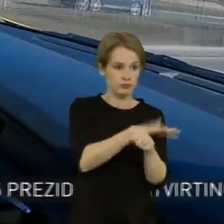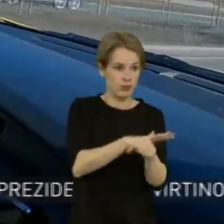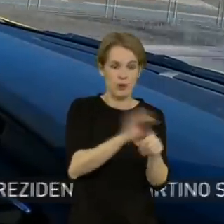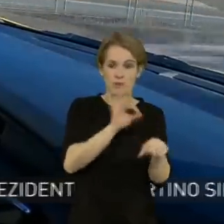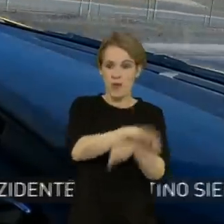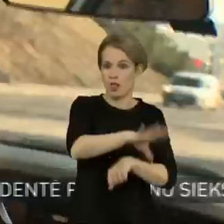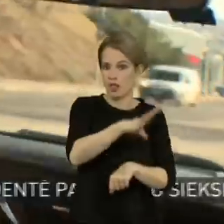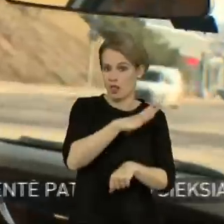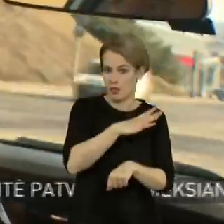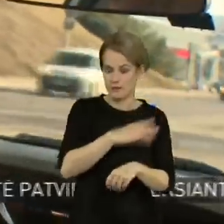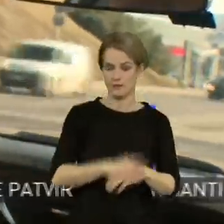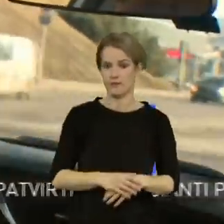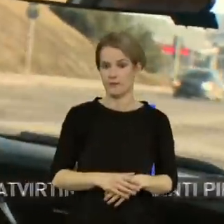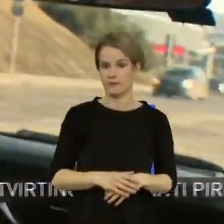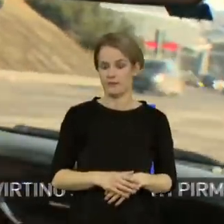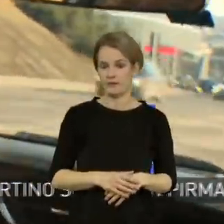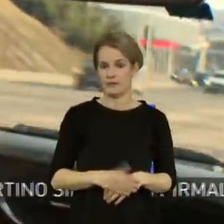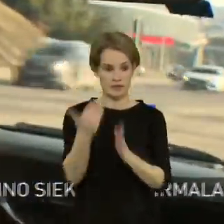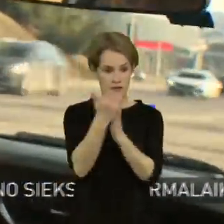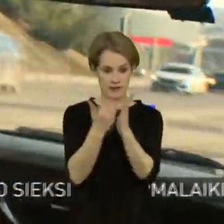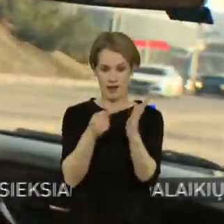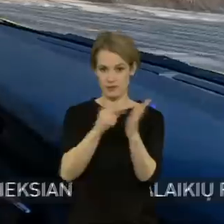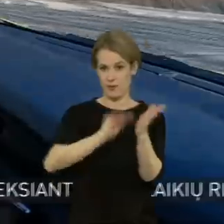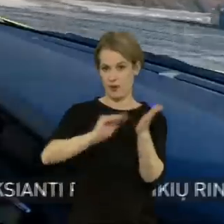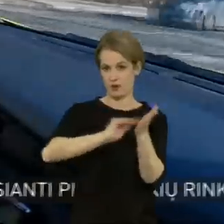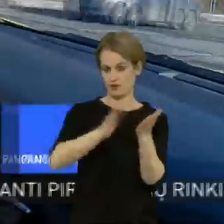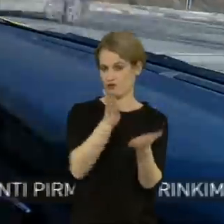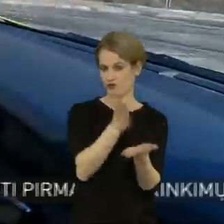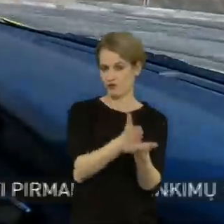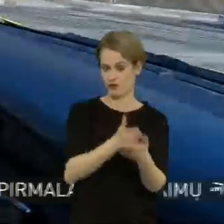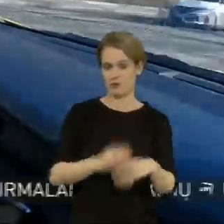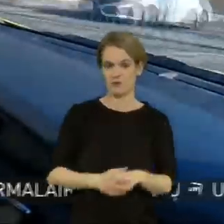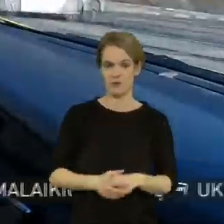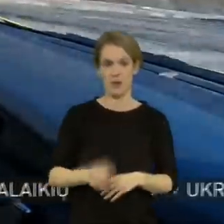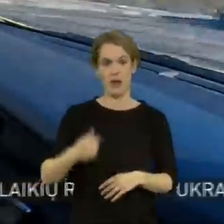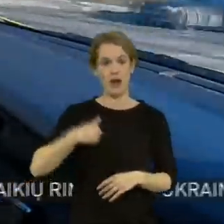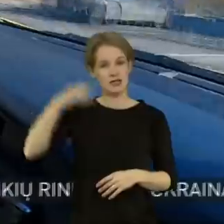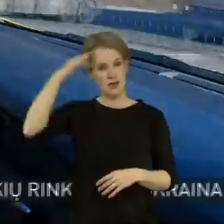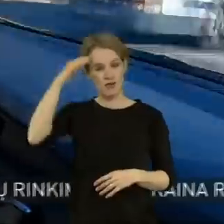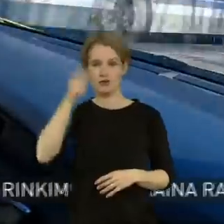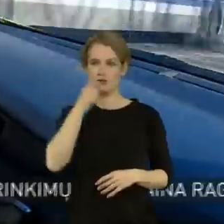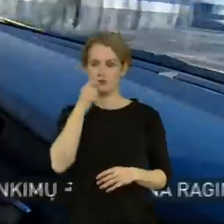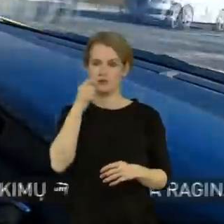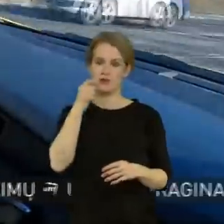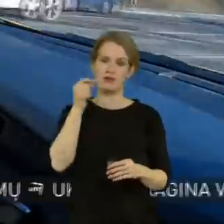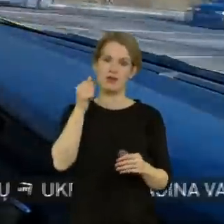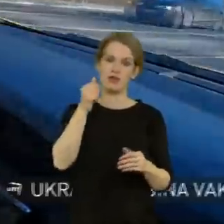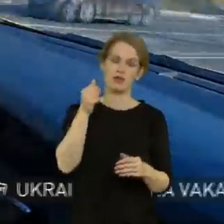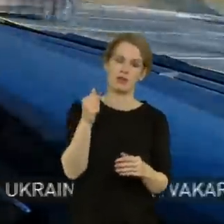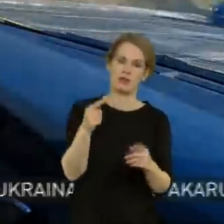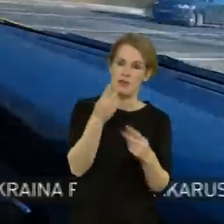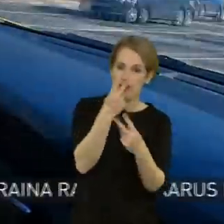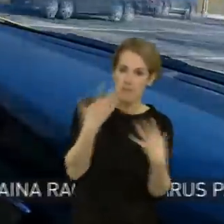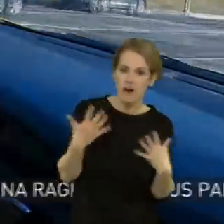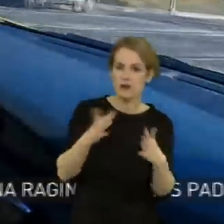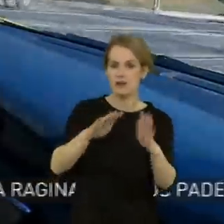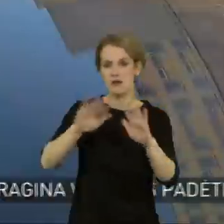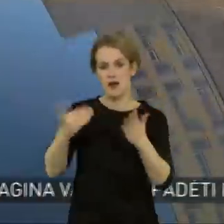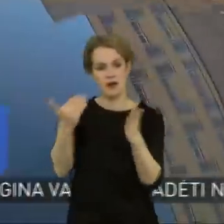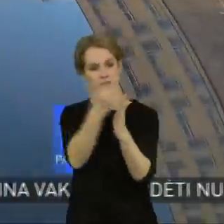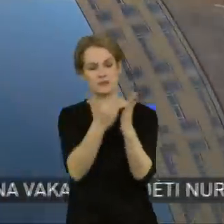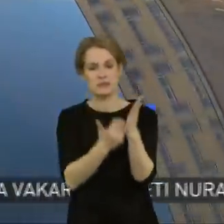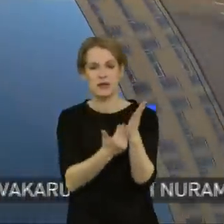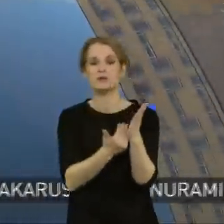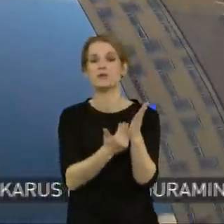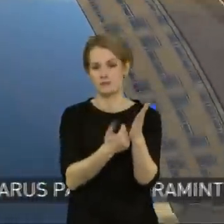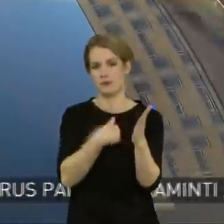mokyklos lėšomis bus viskas daroma. Aš manau, kad yra tiesiog neapsižiūrėta ir manau, kad tie pakeitimai vis tiek bus padaryti ir bus tas kompensuojama